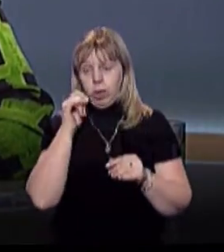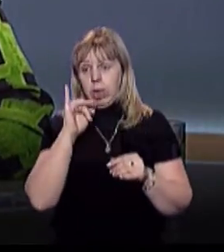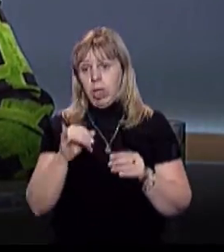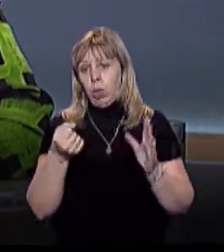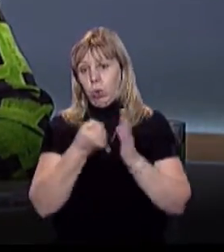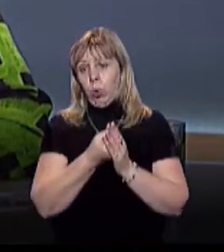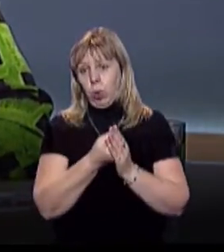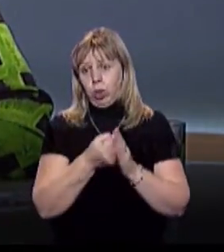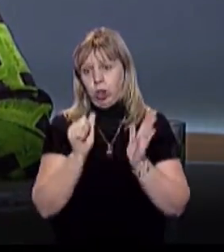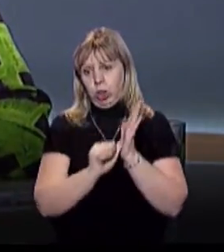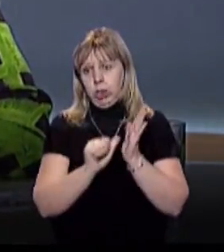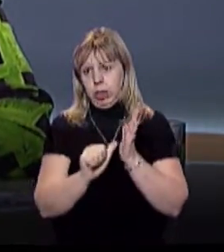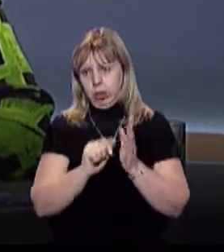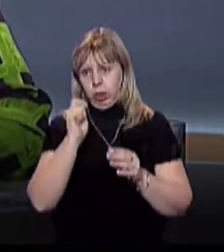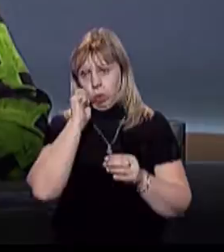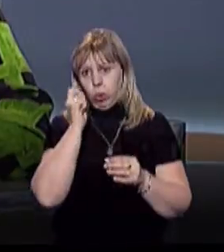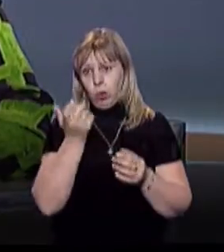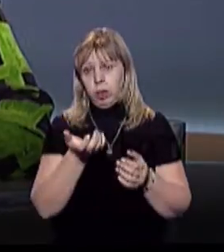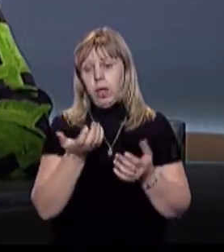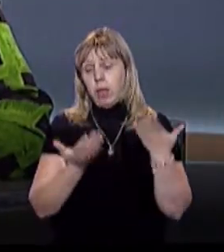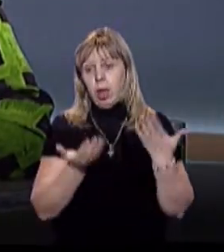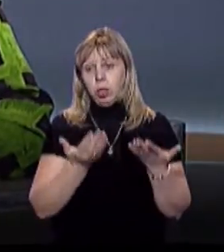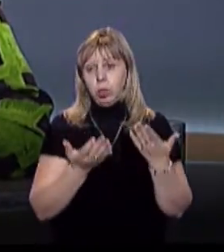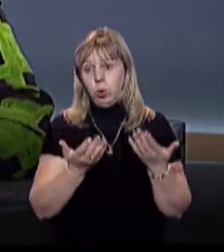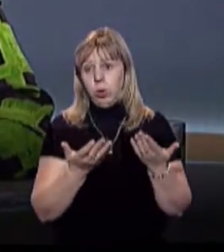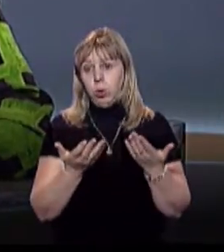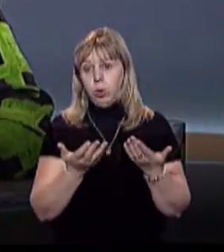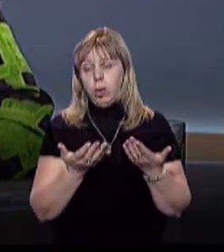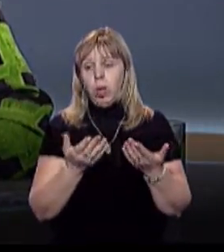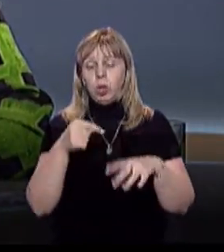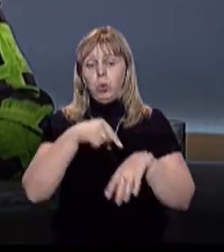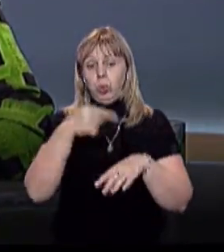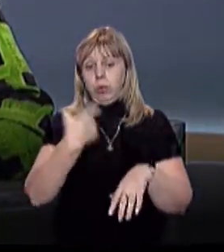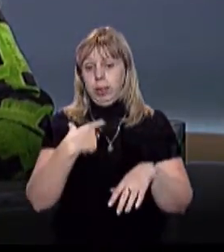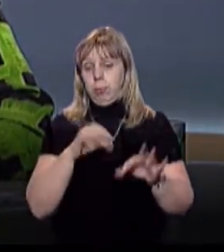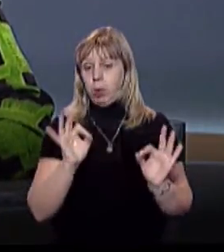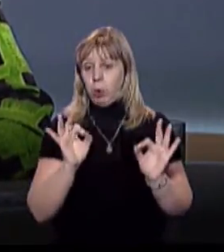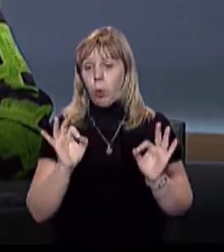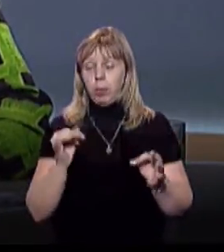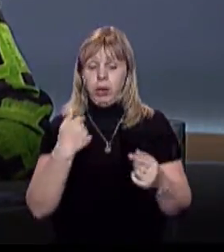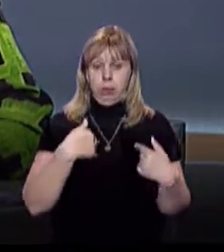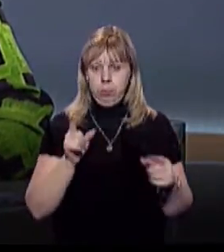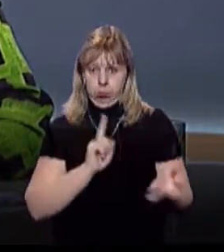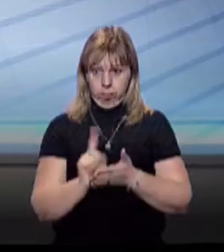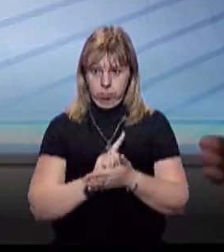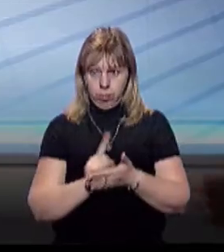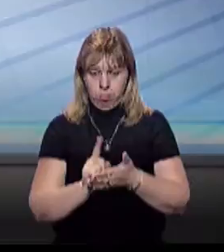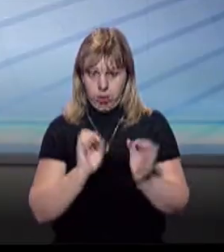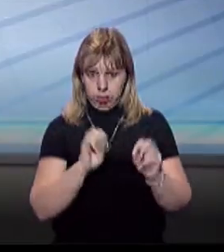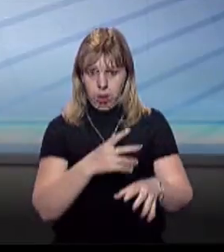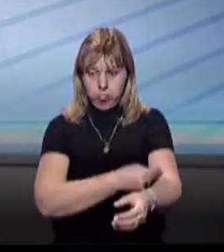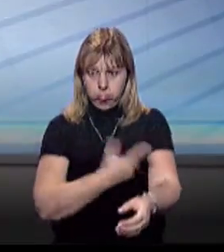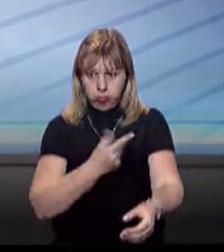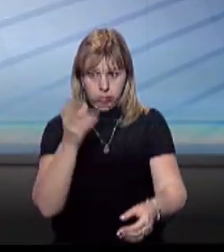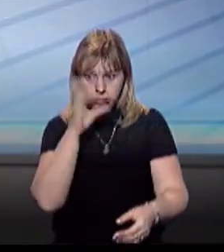до 60 років. Якщо почуває себе добре і систематично здає кров, то ми навіть вже